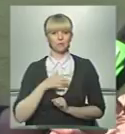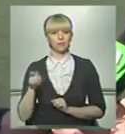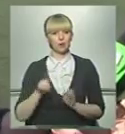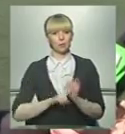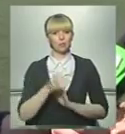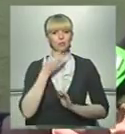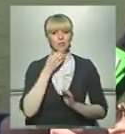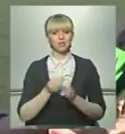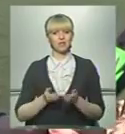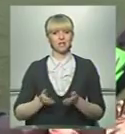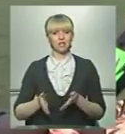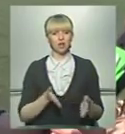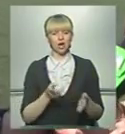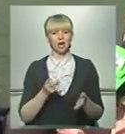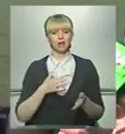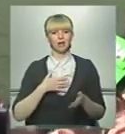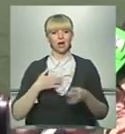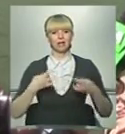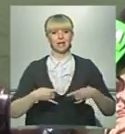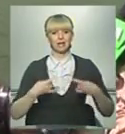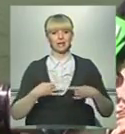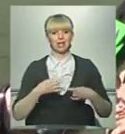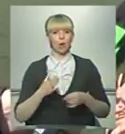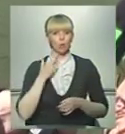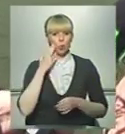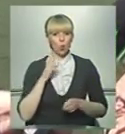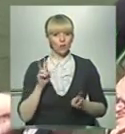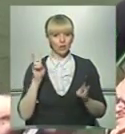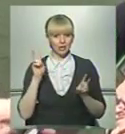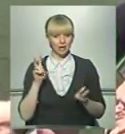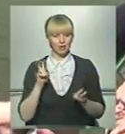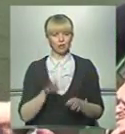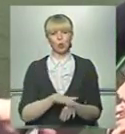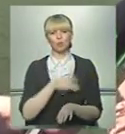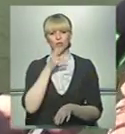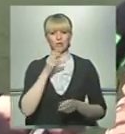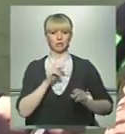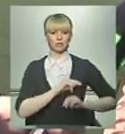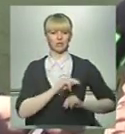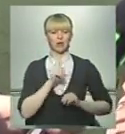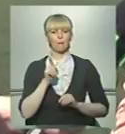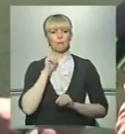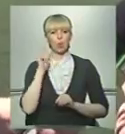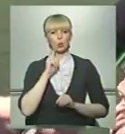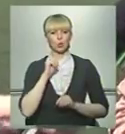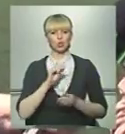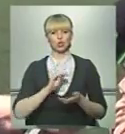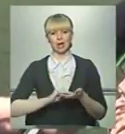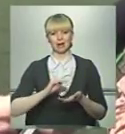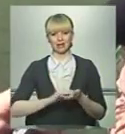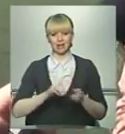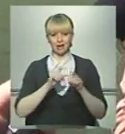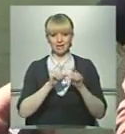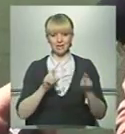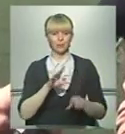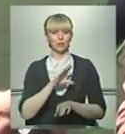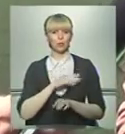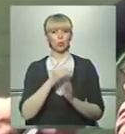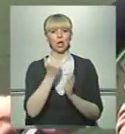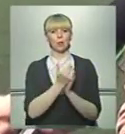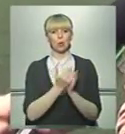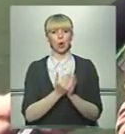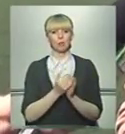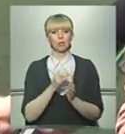Він починав свій шлях у нас на телеканалі «Буковина». Довгий час працював у молодіжній редакції. Була